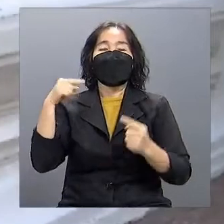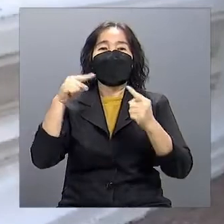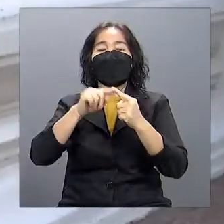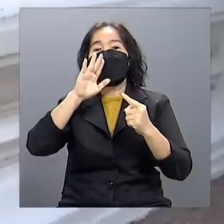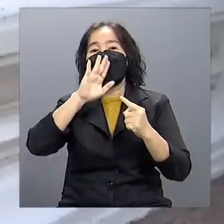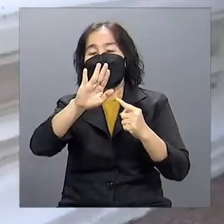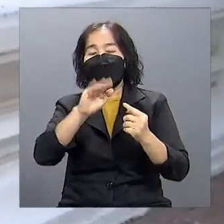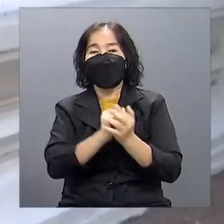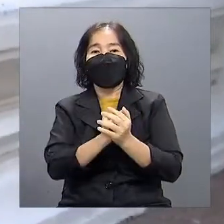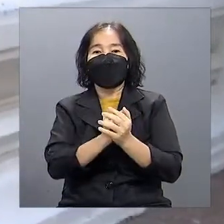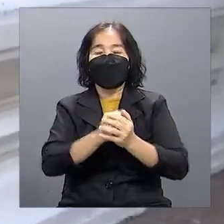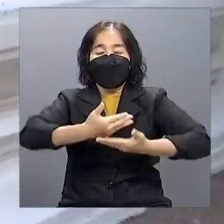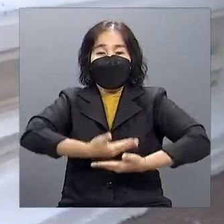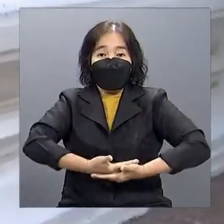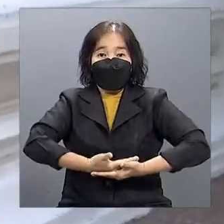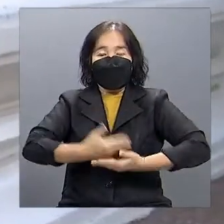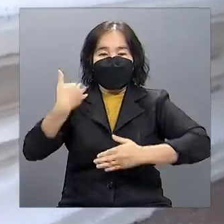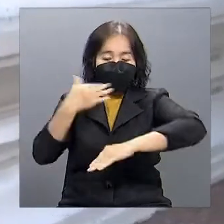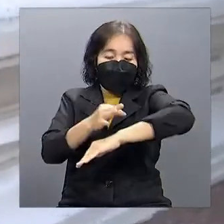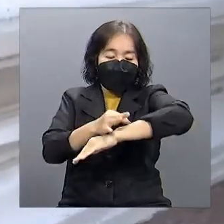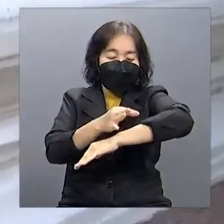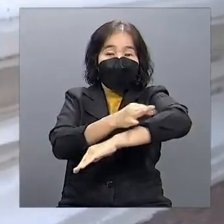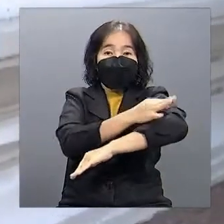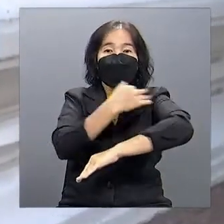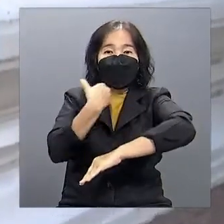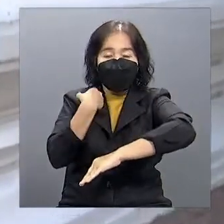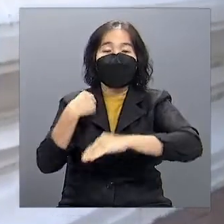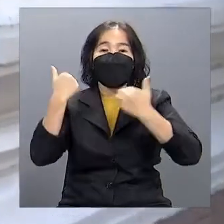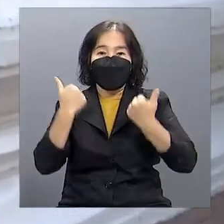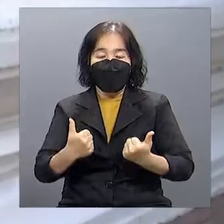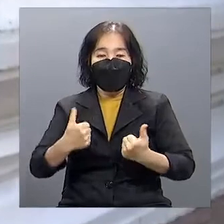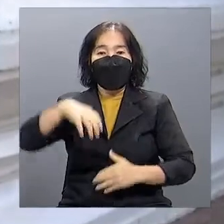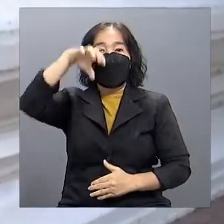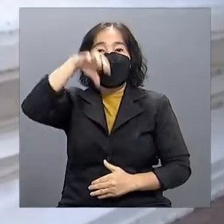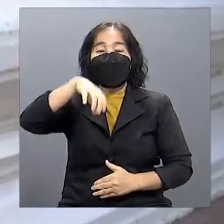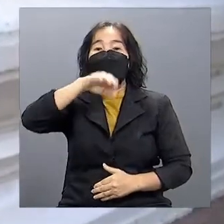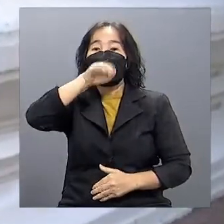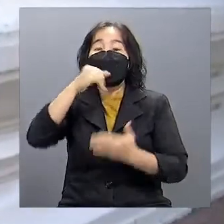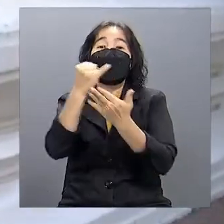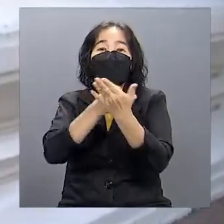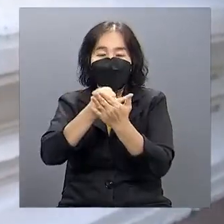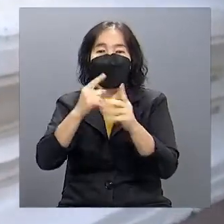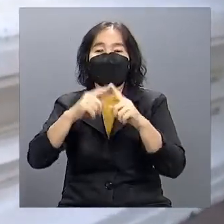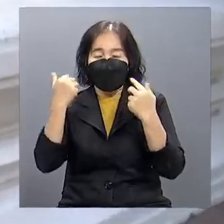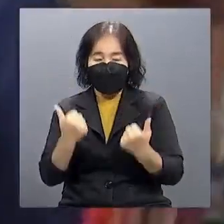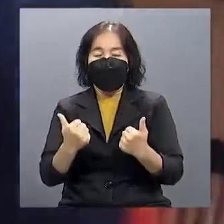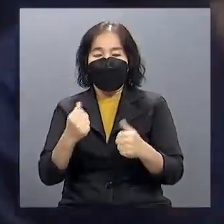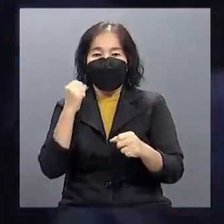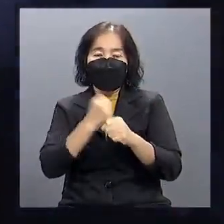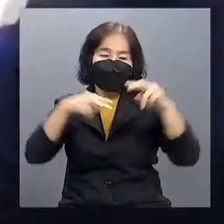วหลายจุดเลยครับที่ทั้งพระกรนะครับทั้งที่พระชานุแล้วก็หลายๆส่วนนะครับขององค์พระ